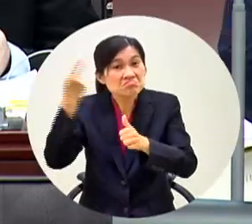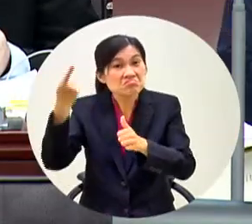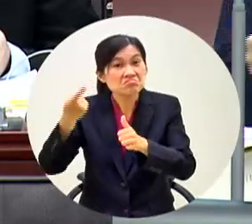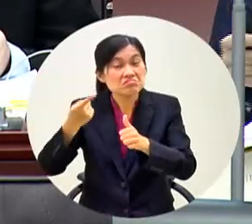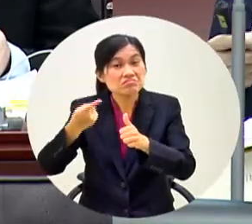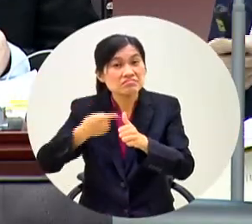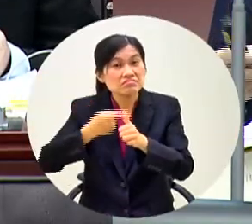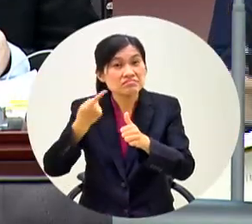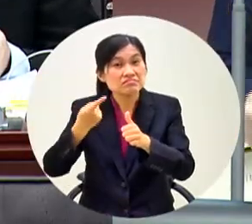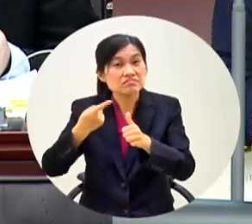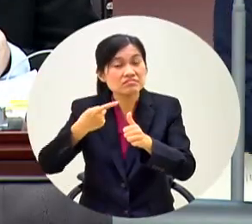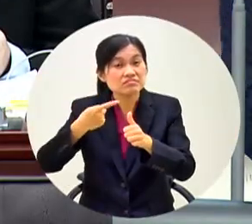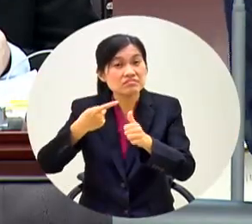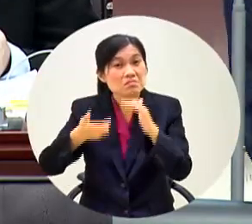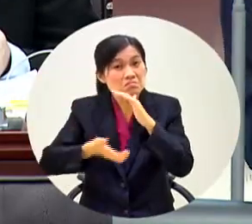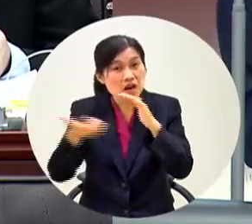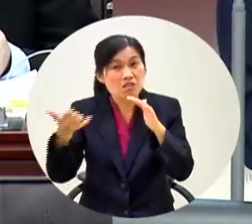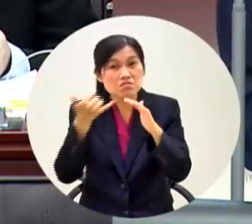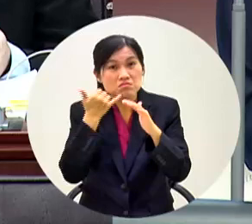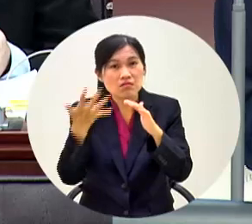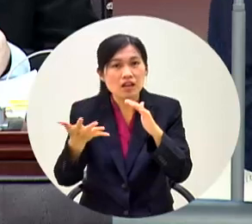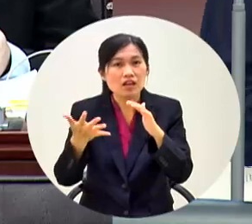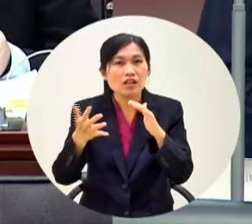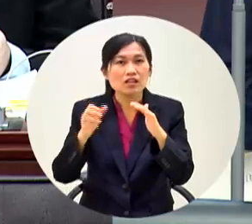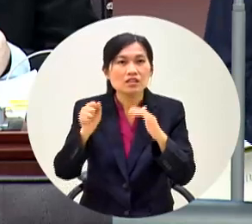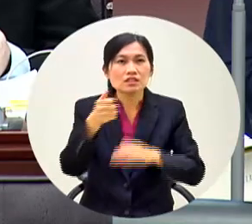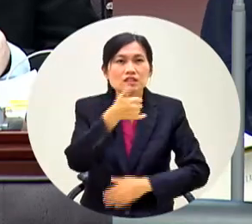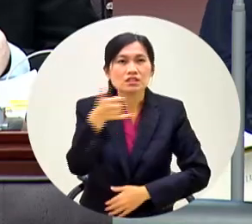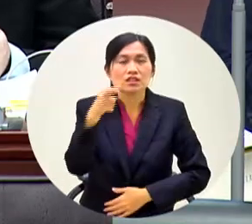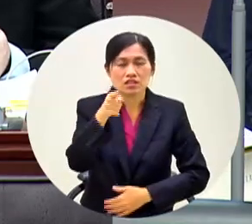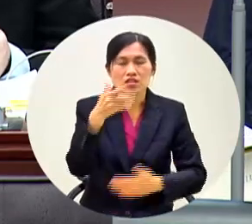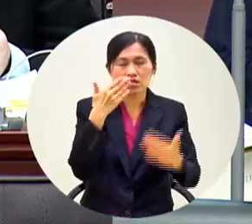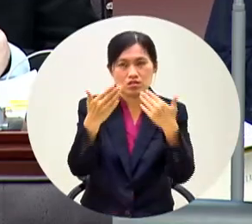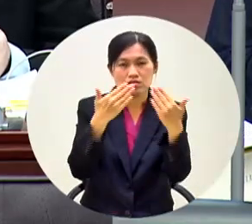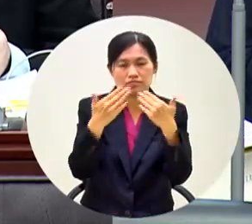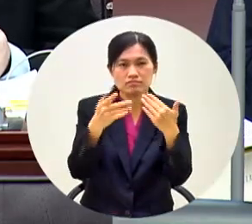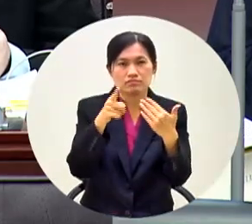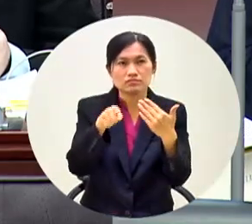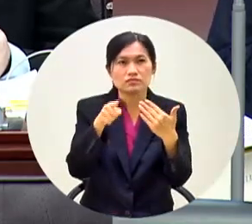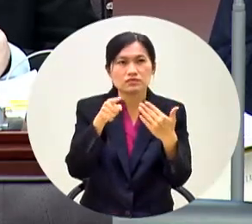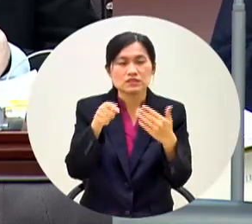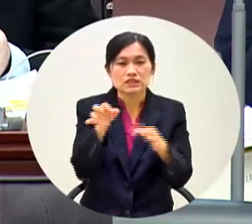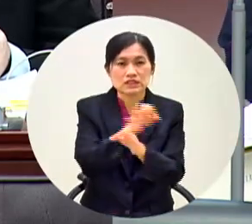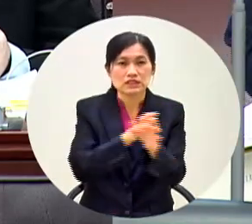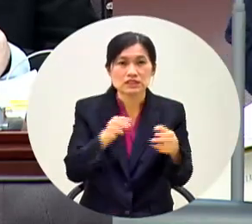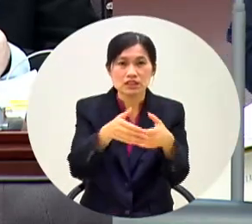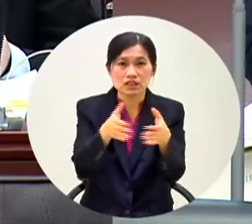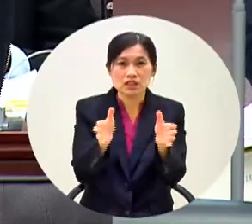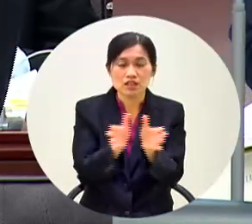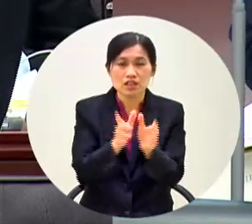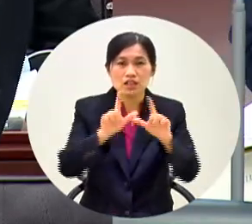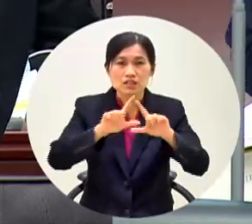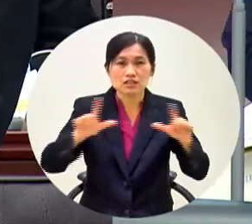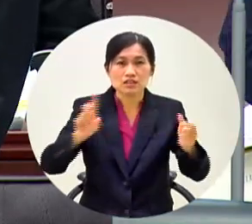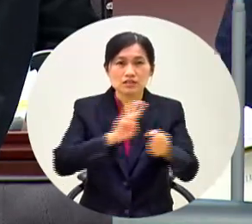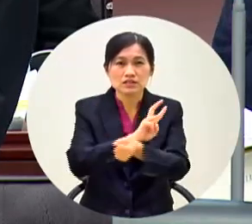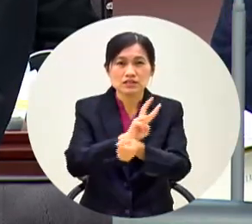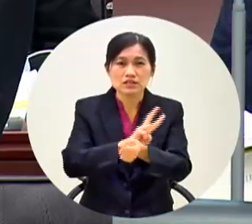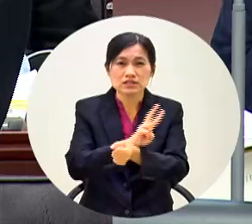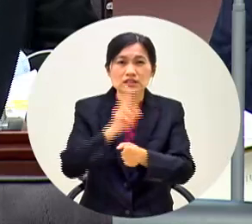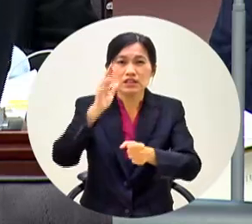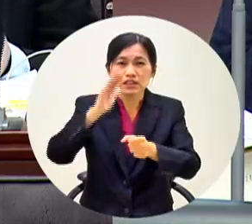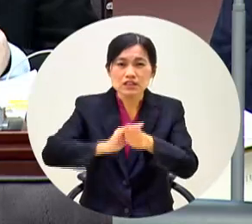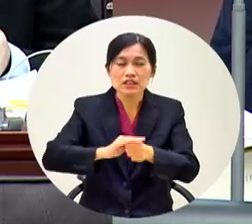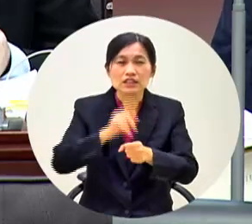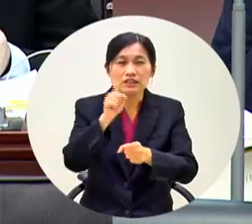样？ 议员非常清楚，这个计划是经济部的这个大林埔的材